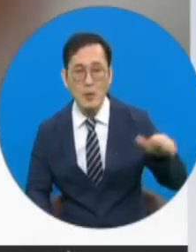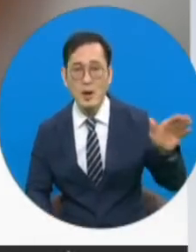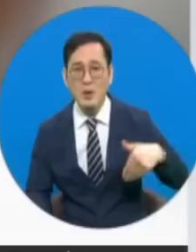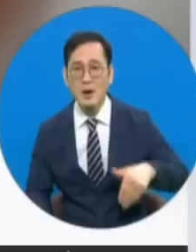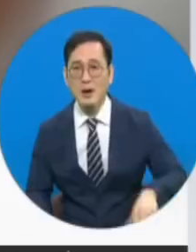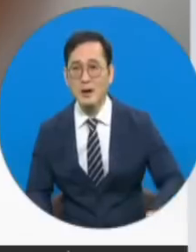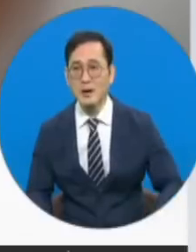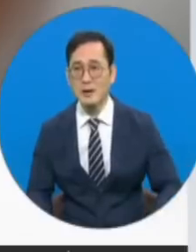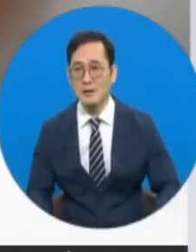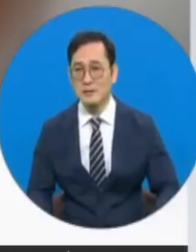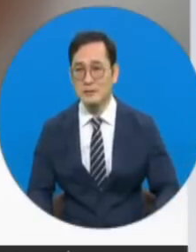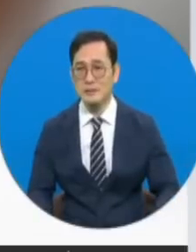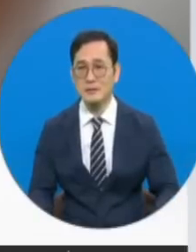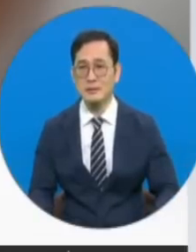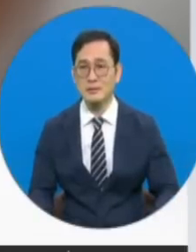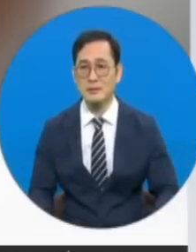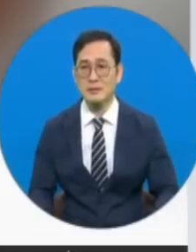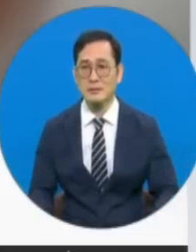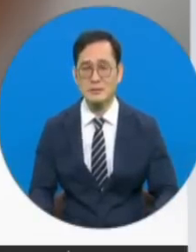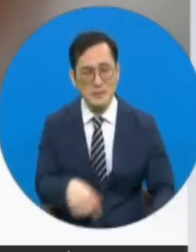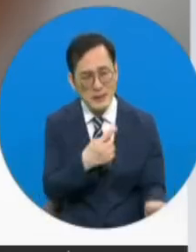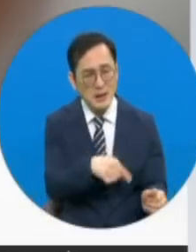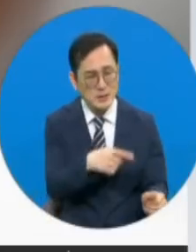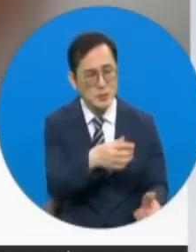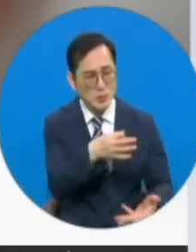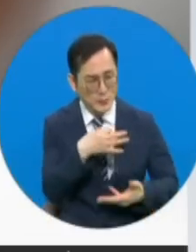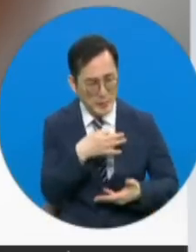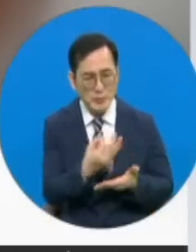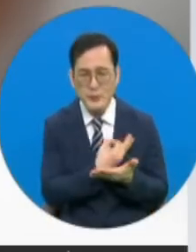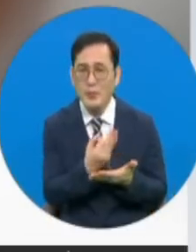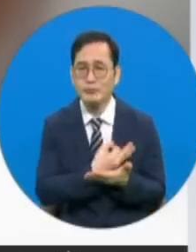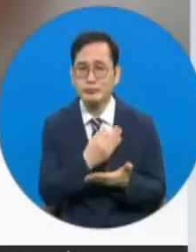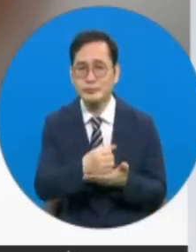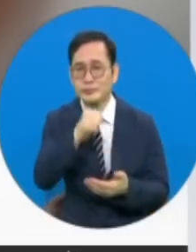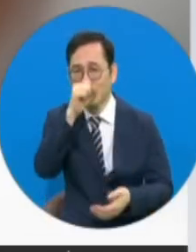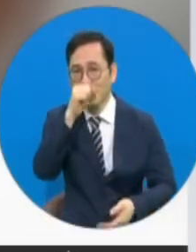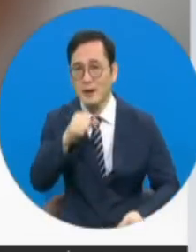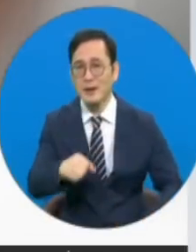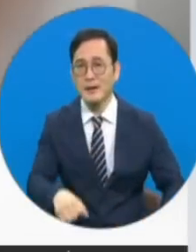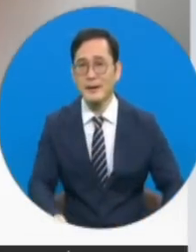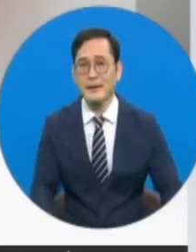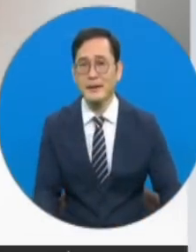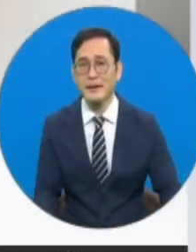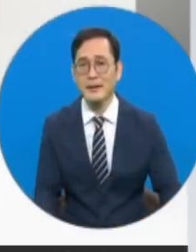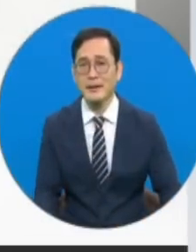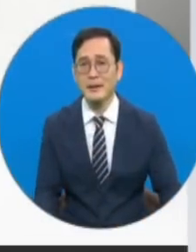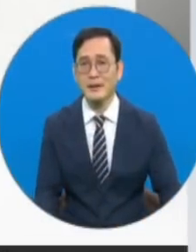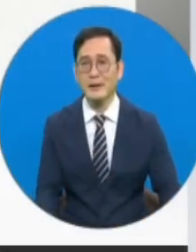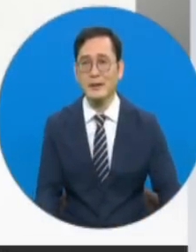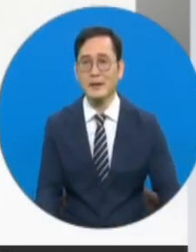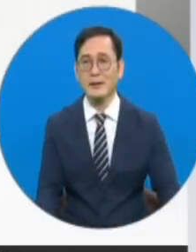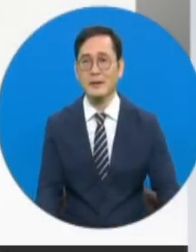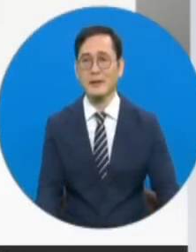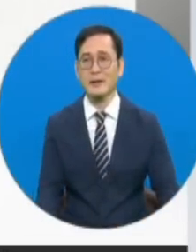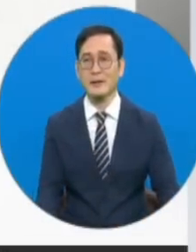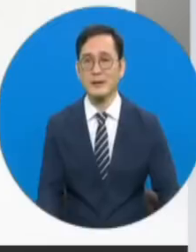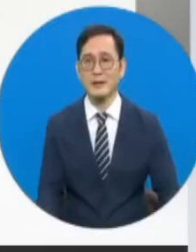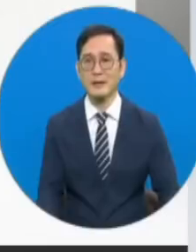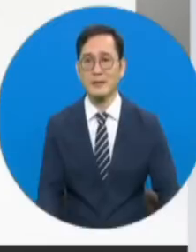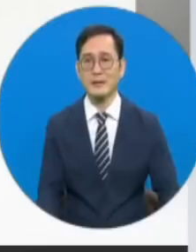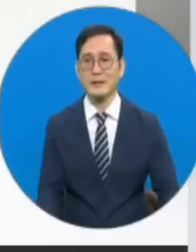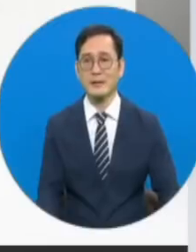과외를 해야지 경제적으로 여러 가지 여유가 생길 거 아니에요 그런데 이제 본인이 그냥 가는게